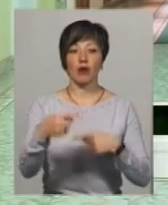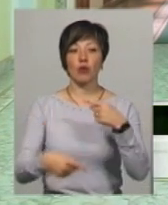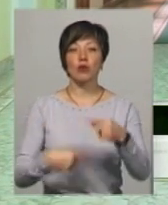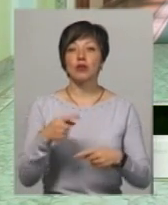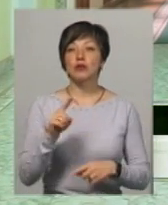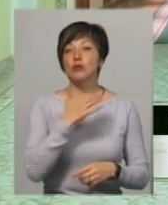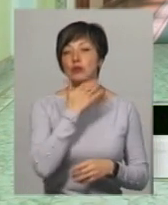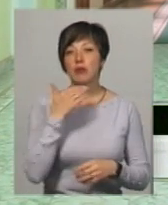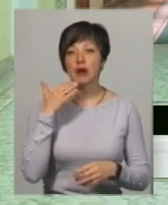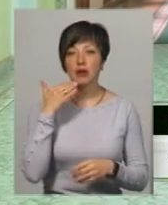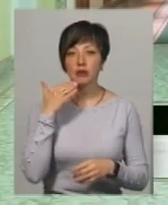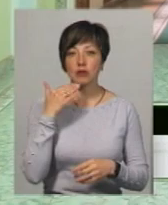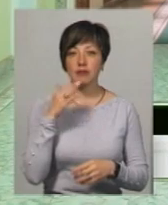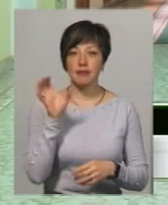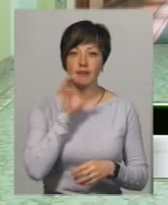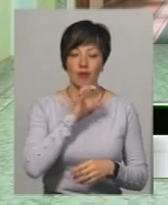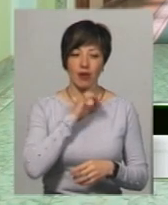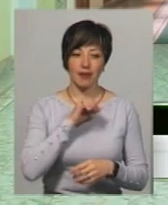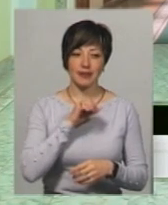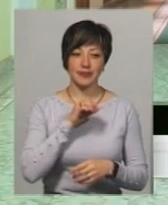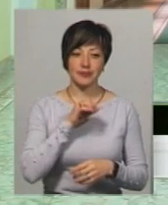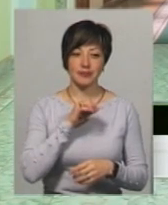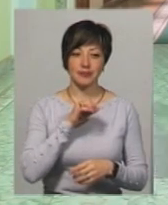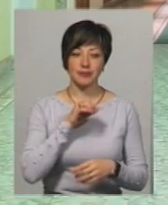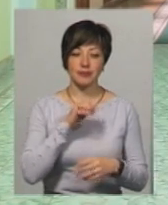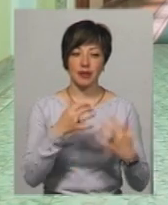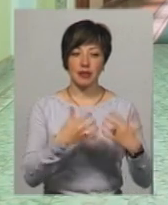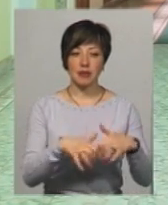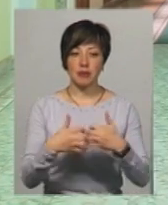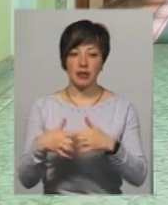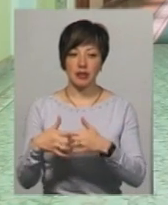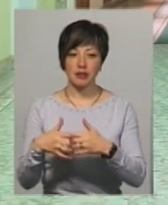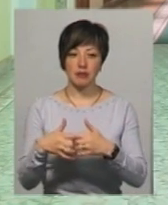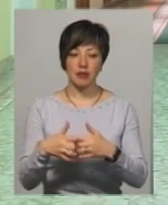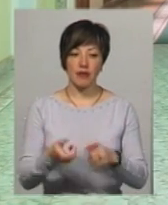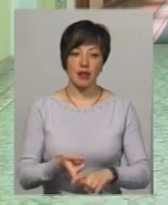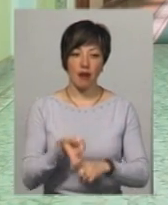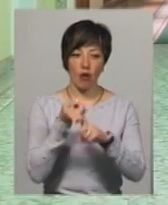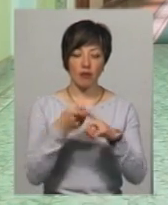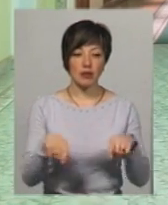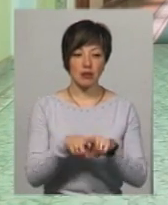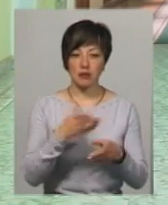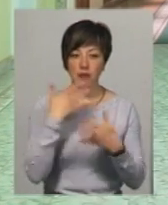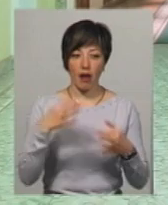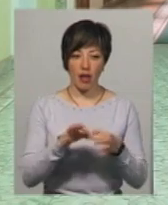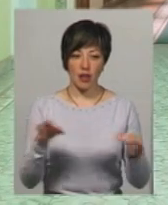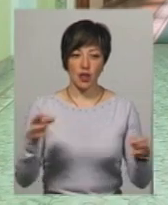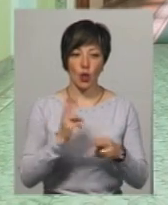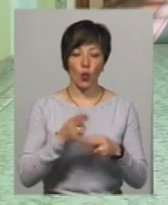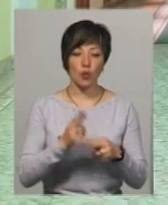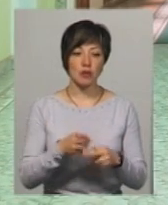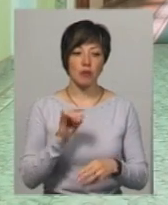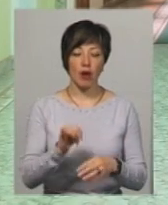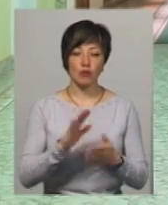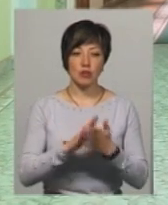Дуже багато покрали саме механізмів тягових, так, немає троса, в